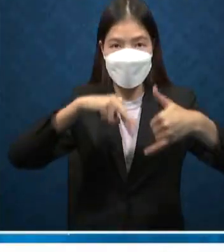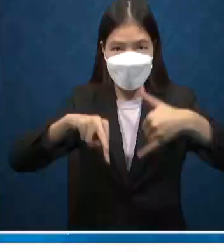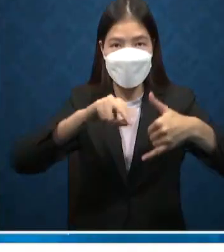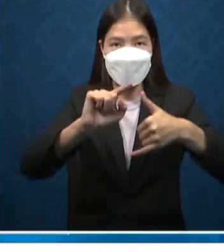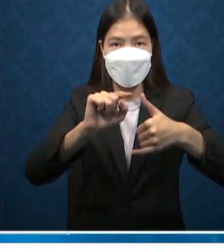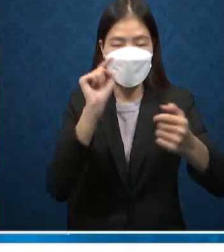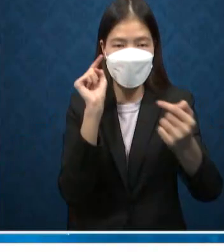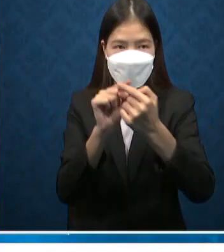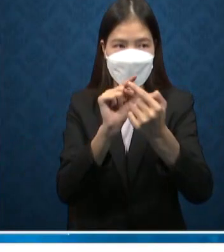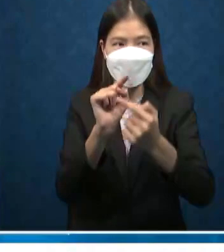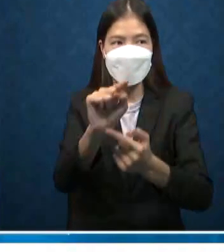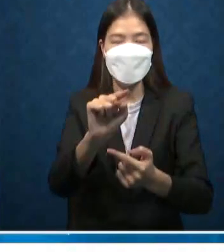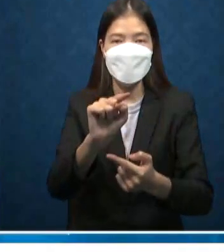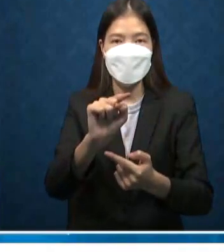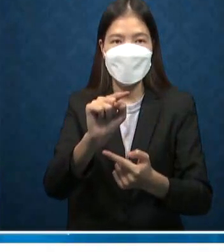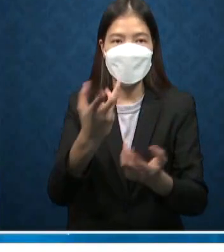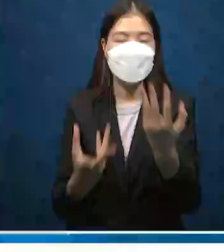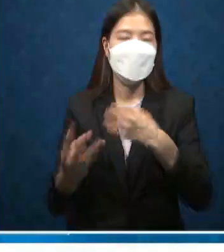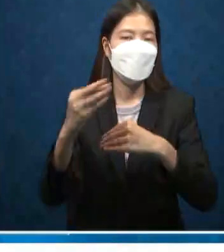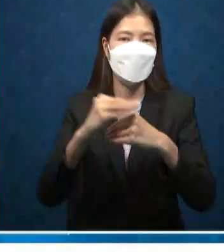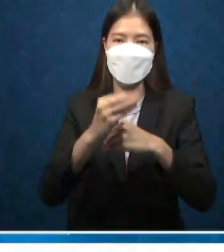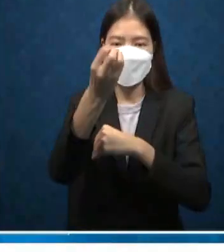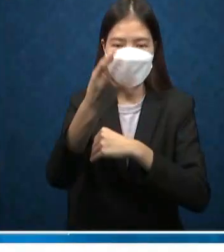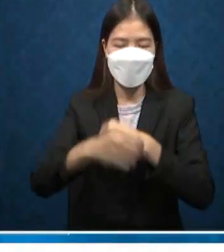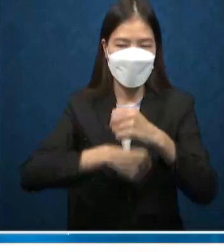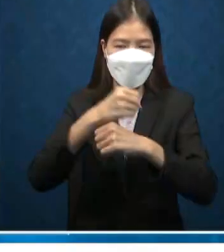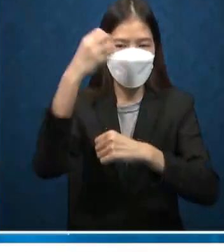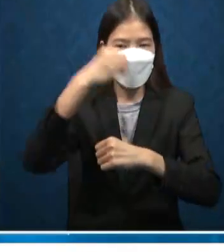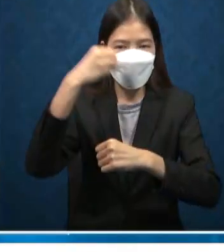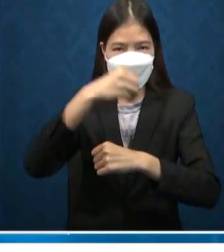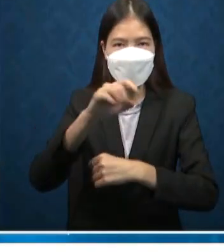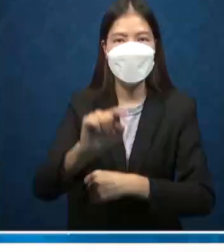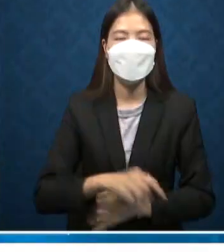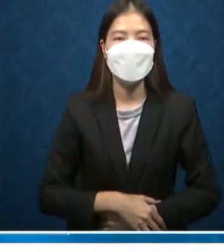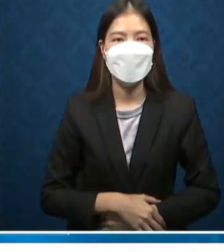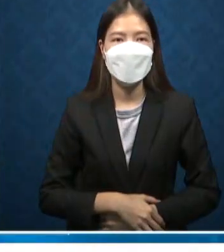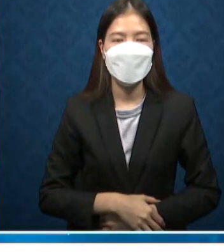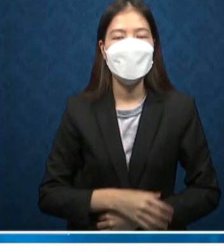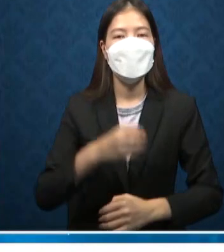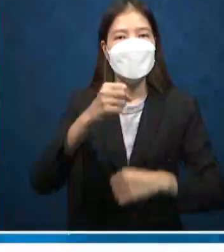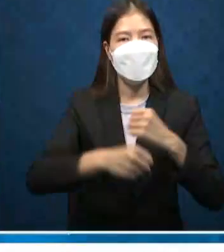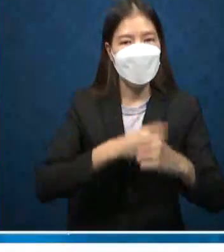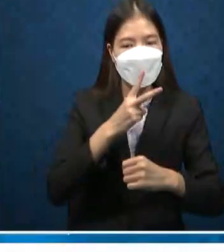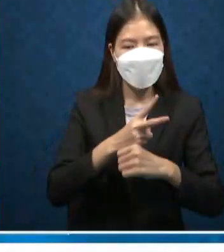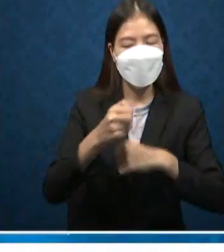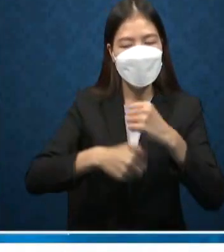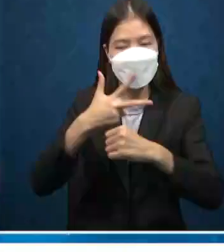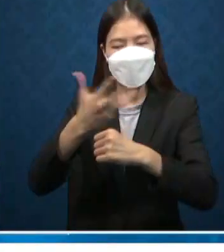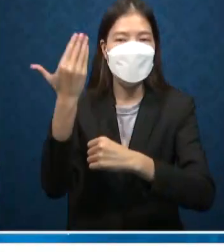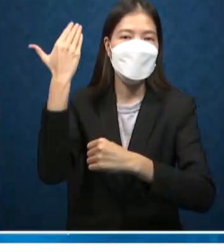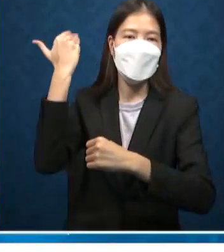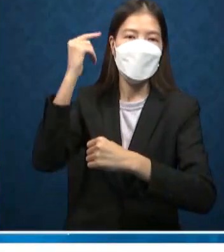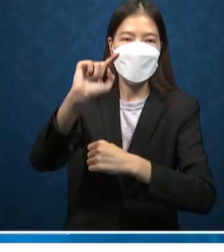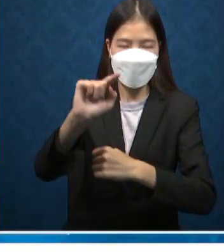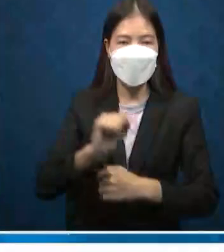ความต้องการงบประมาณที่เพิ่มสูงขึ้นทุกปีเช่นเดียวกันและใน 2-3 ปีที่ผ่านมาอย่างที่ผมกล่าวเรียนไป